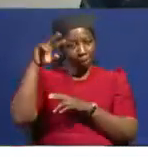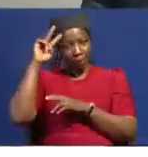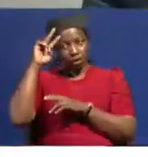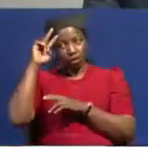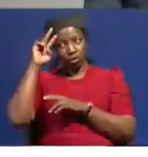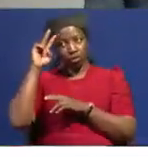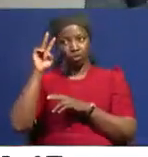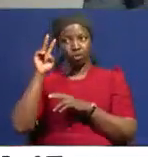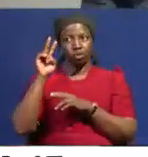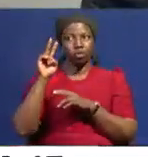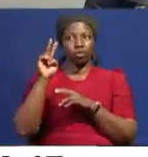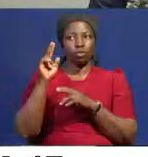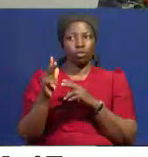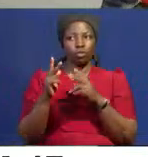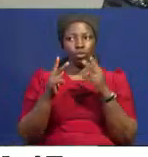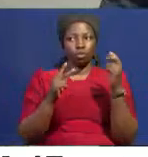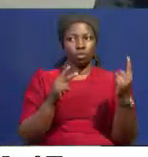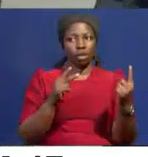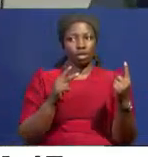kundi cha.